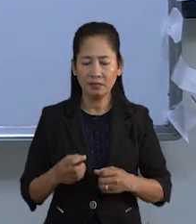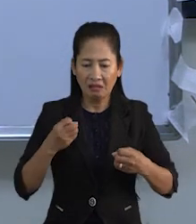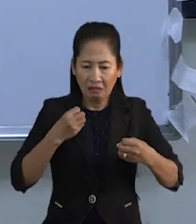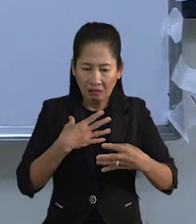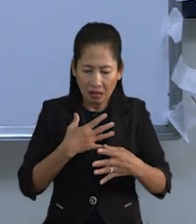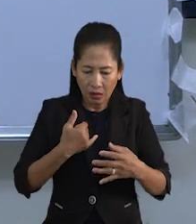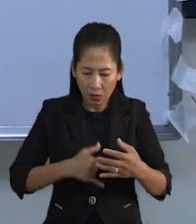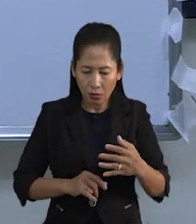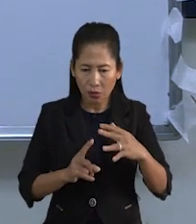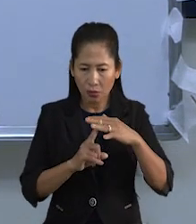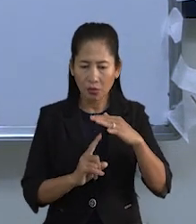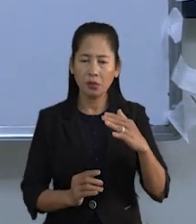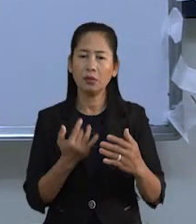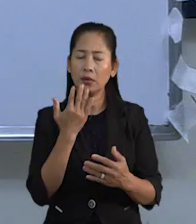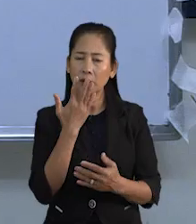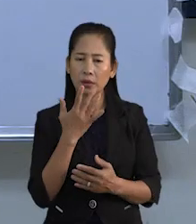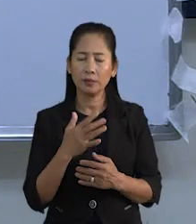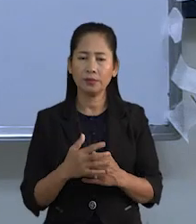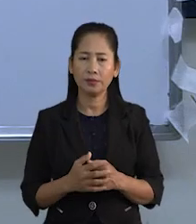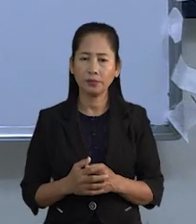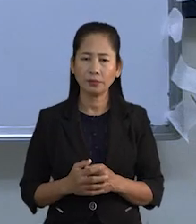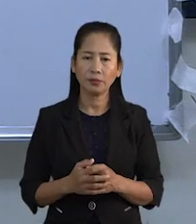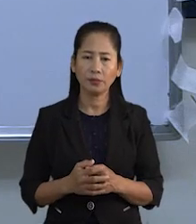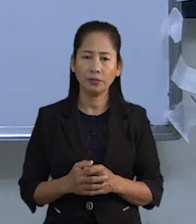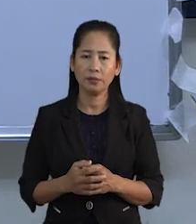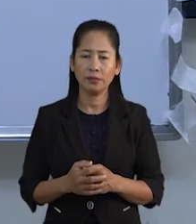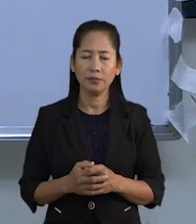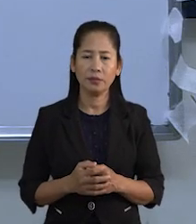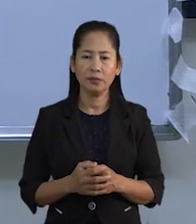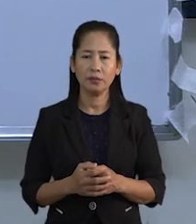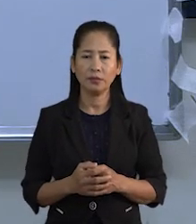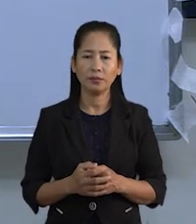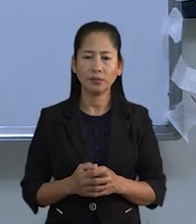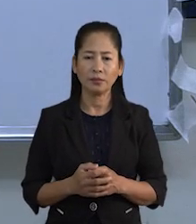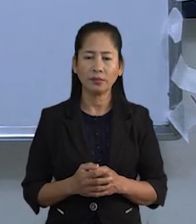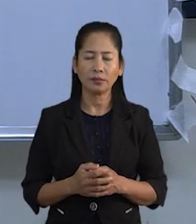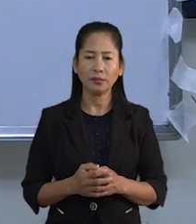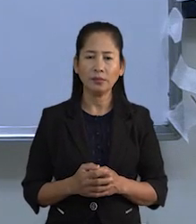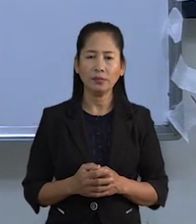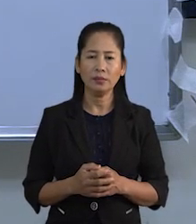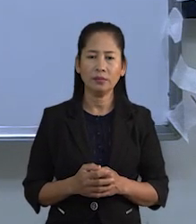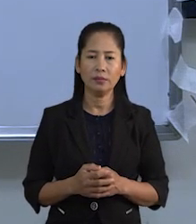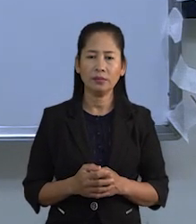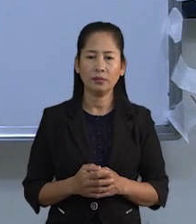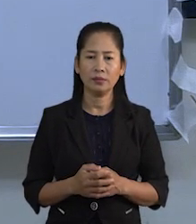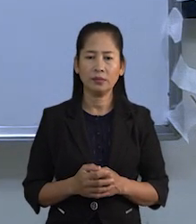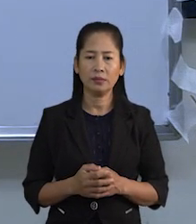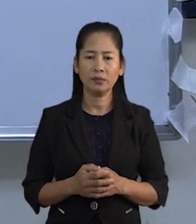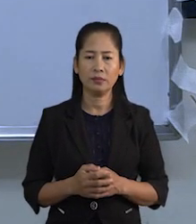ខ្លាចកូនលង់ទឹក